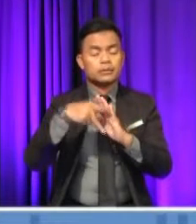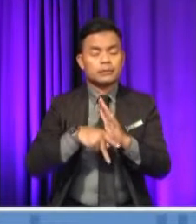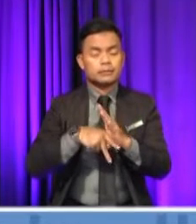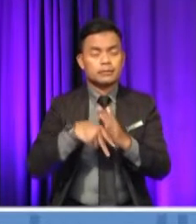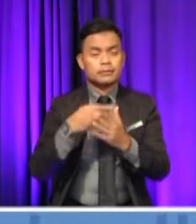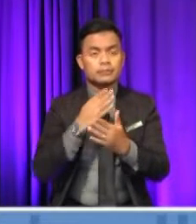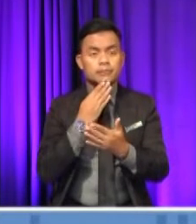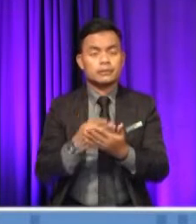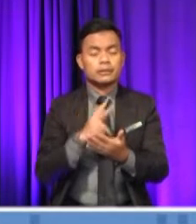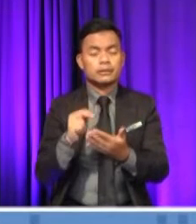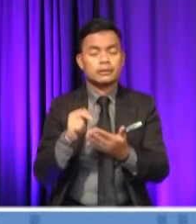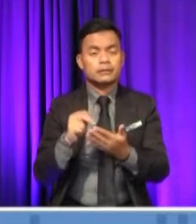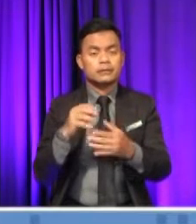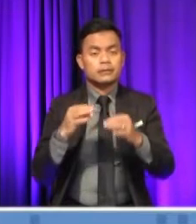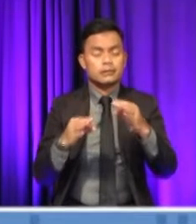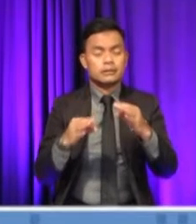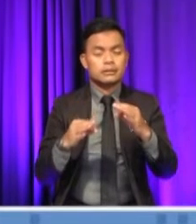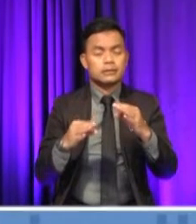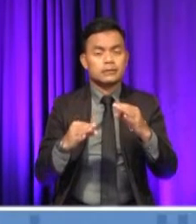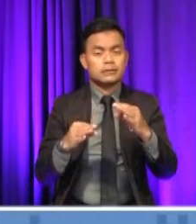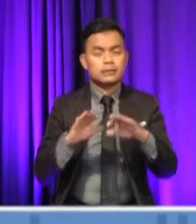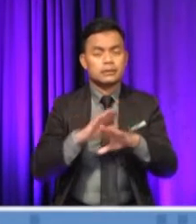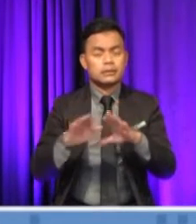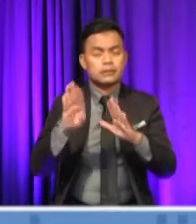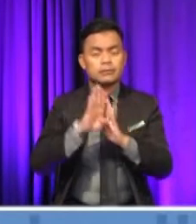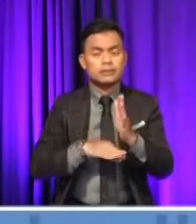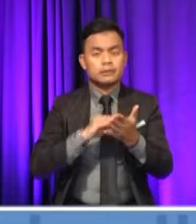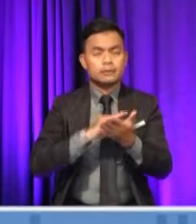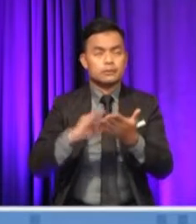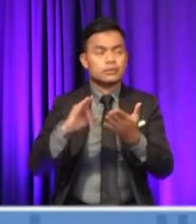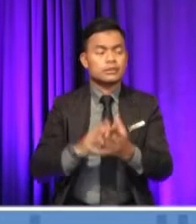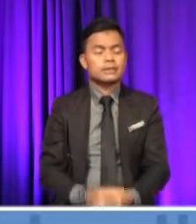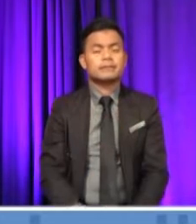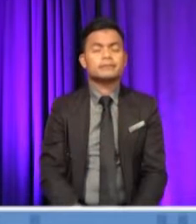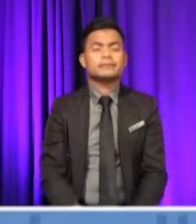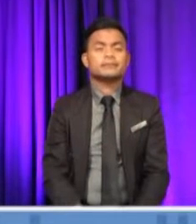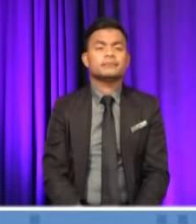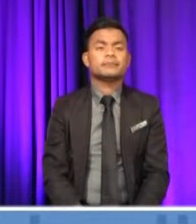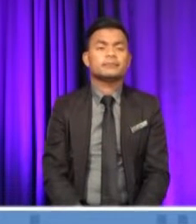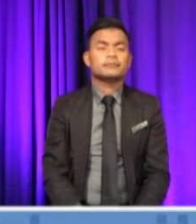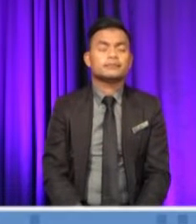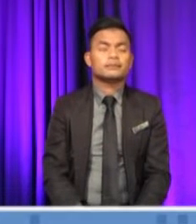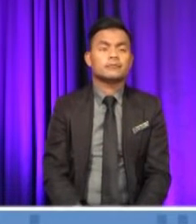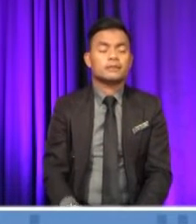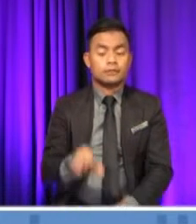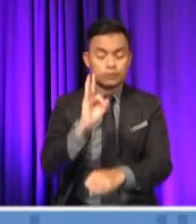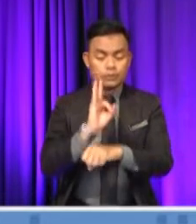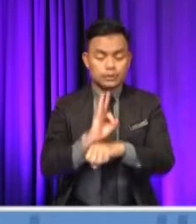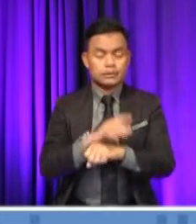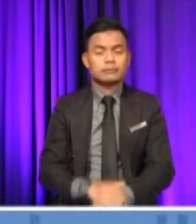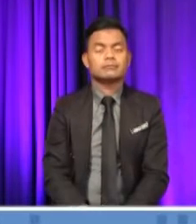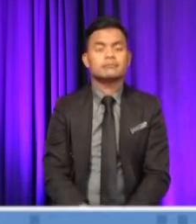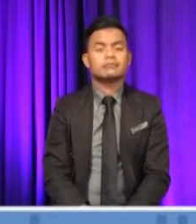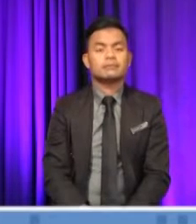komponen elektronik gagal berfungsi. Betul tak Kita sambung ni sebab nak mudahkan pembaikan. Okey, betul, bagus. Jadi kalau